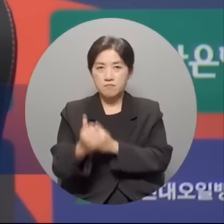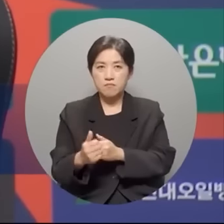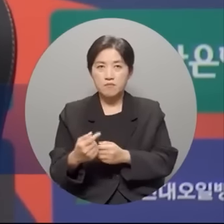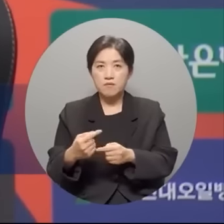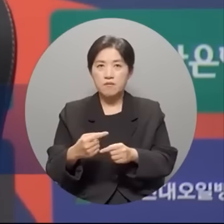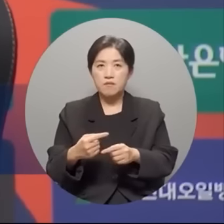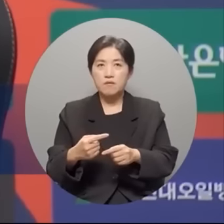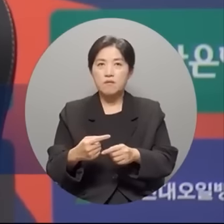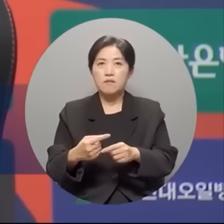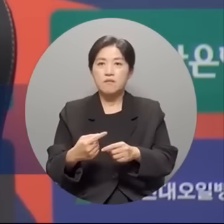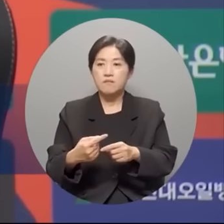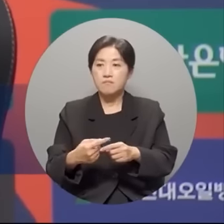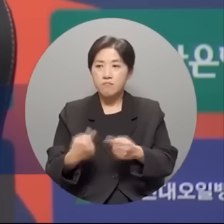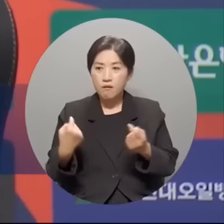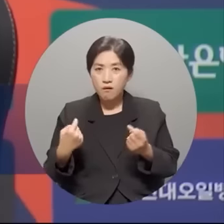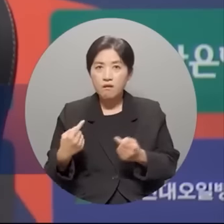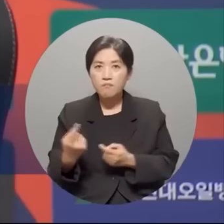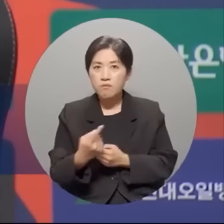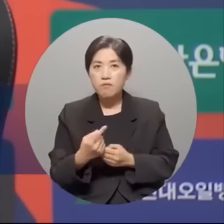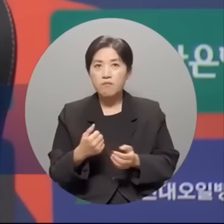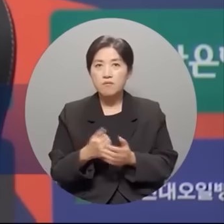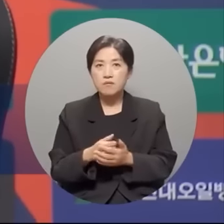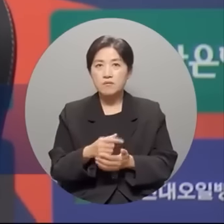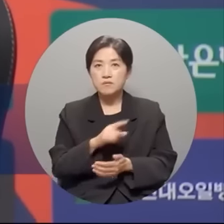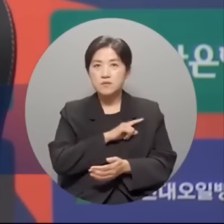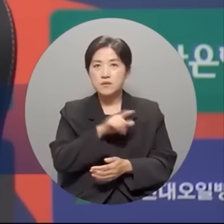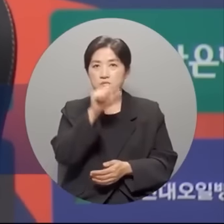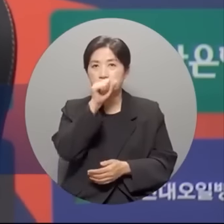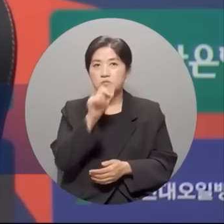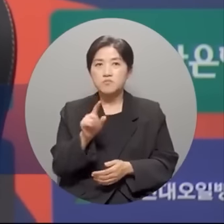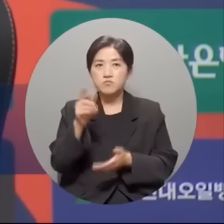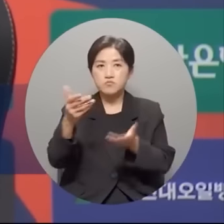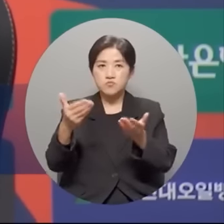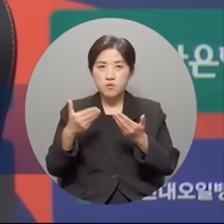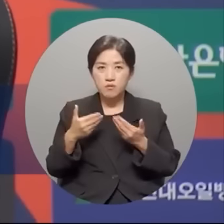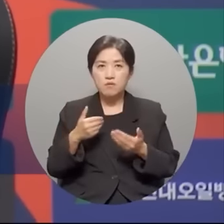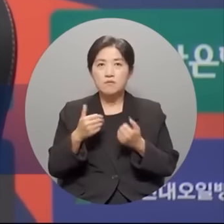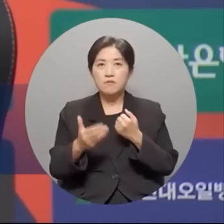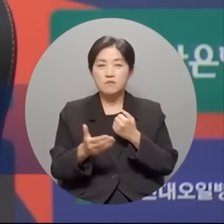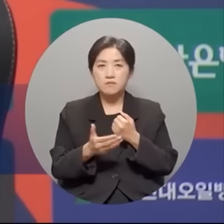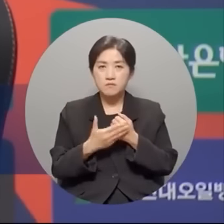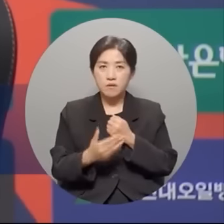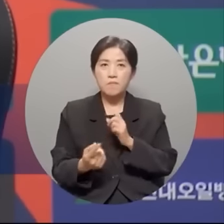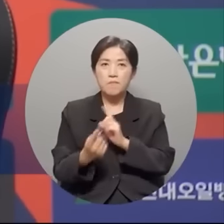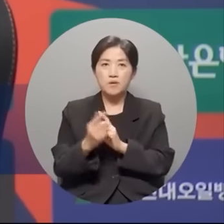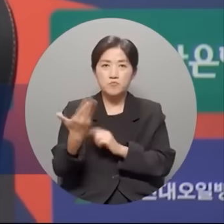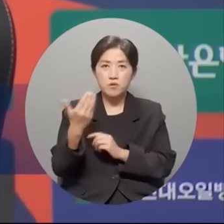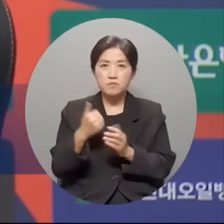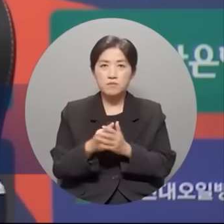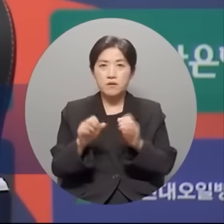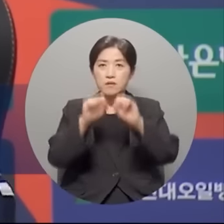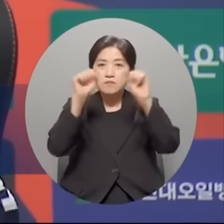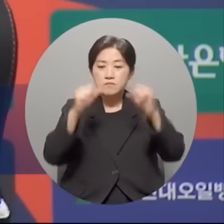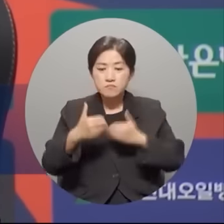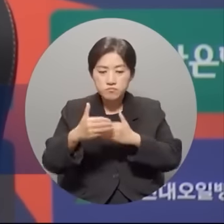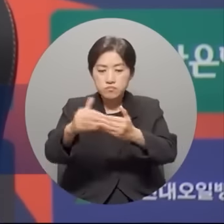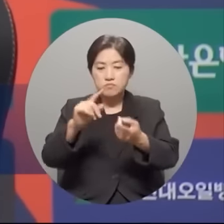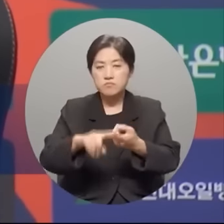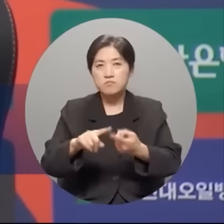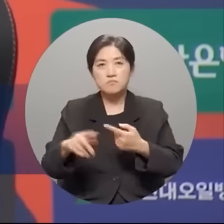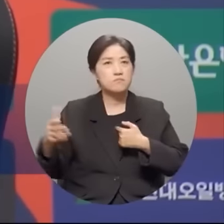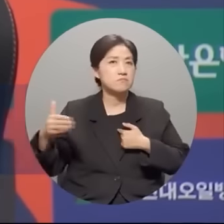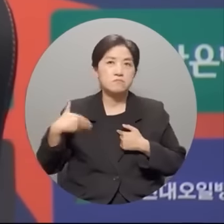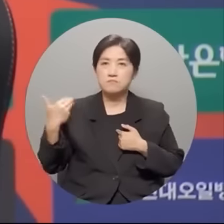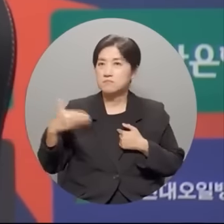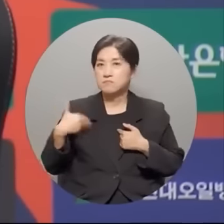평가를 받았냐, 그 정강위에서 가장 높은 점수를 받았다고 해서 저는 그래서 이제 만난 거지 그 시스템이 어떻게 된